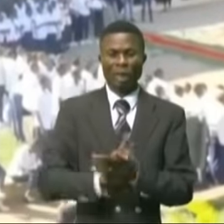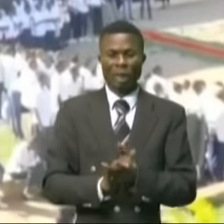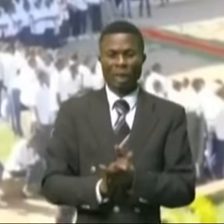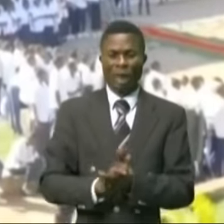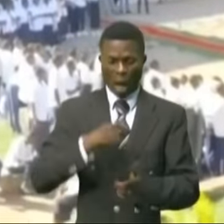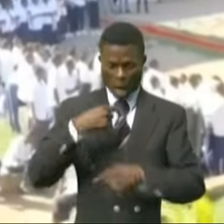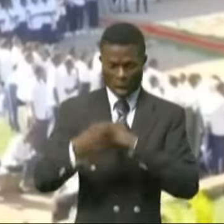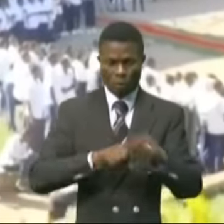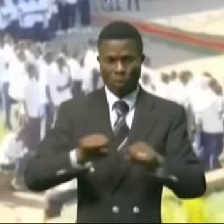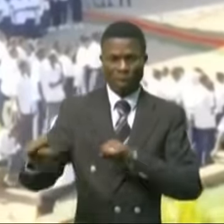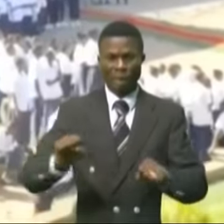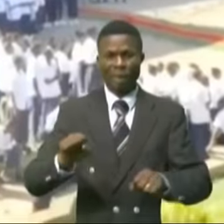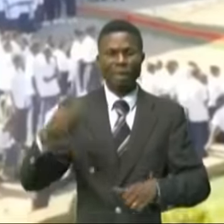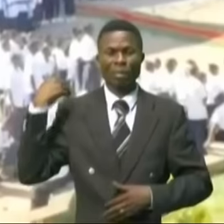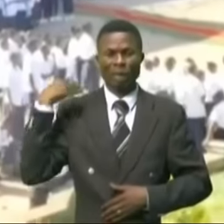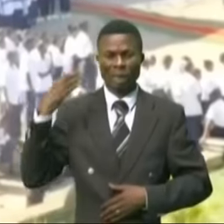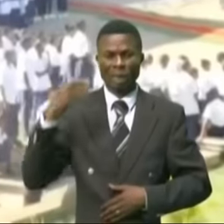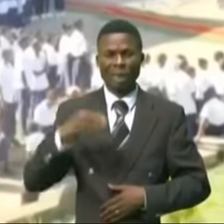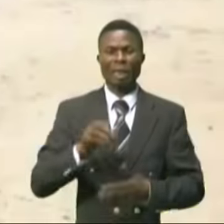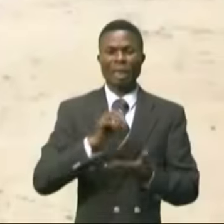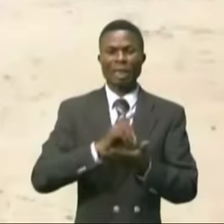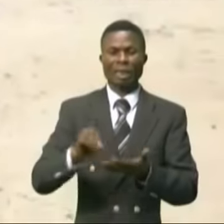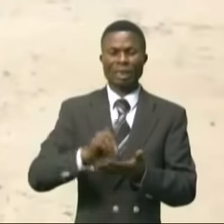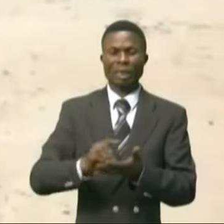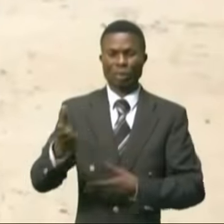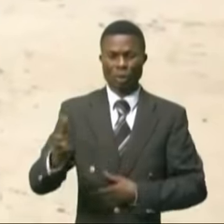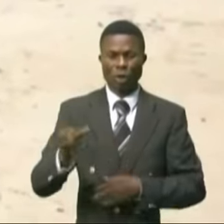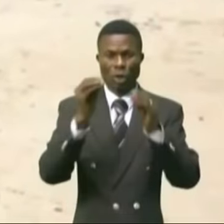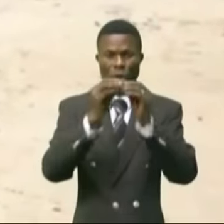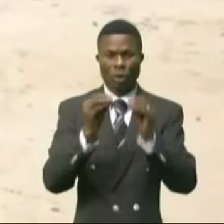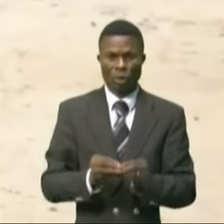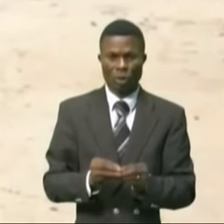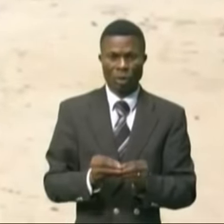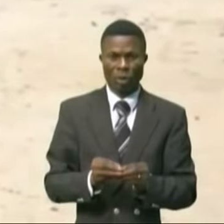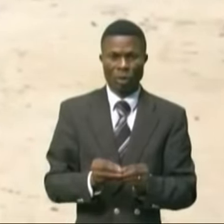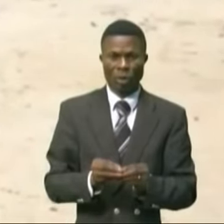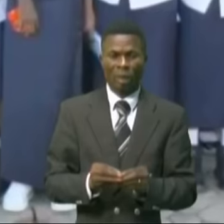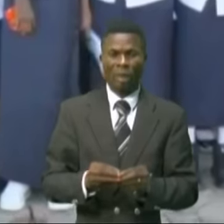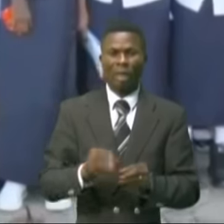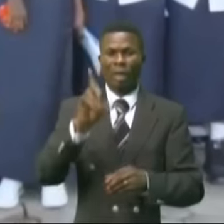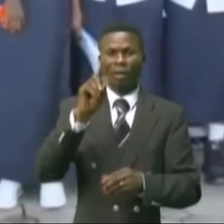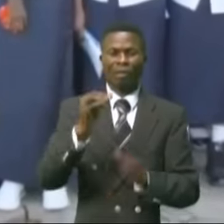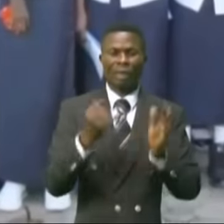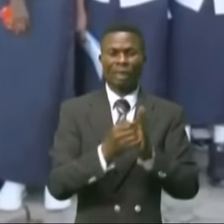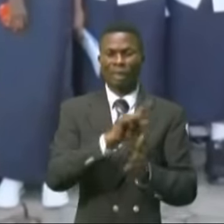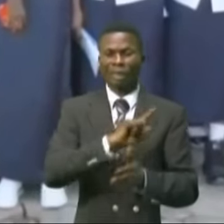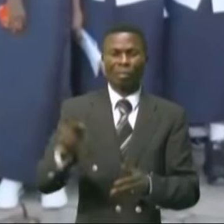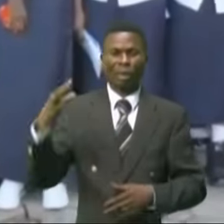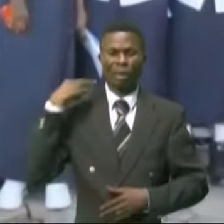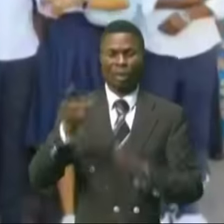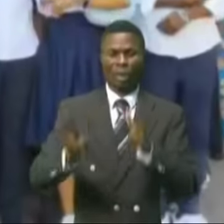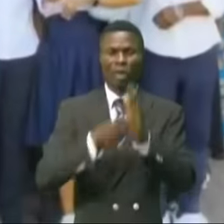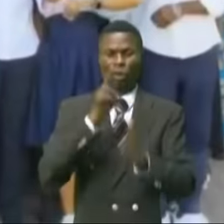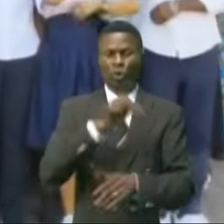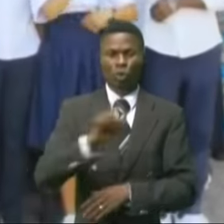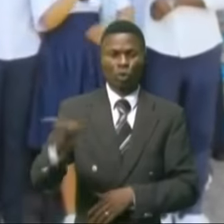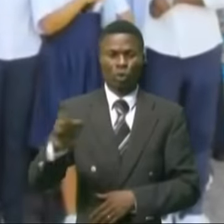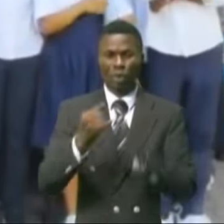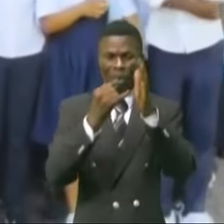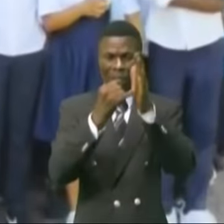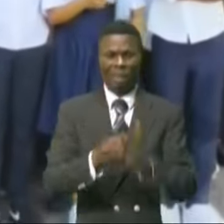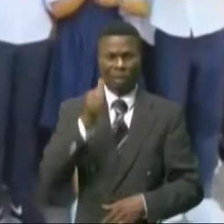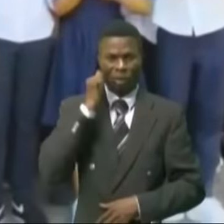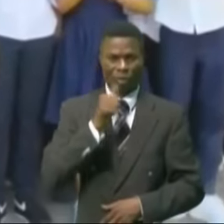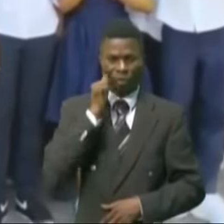édition d'examen d'État pour les épreuves hors session. Au total, plus de 26 000 candidats, dont 12 626 filles,